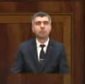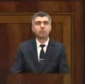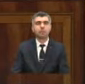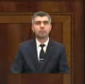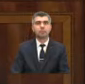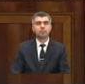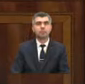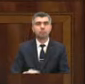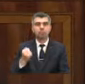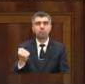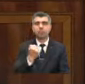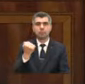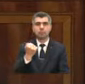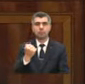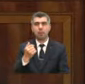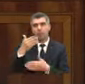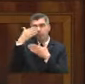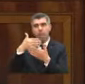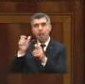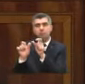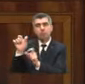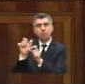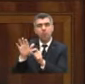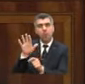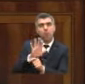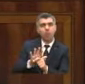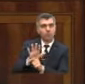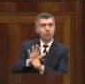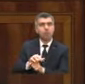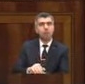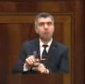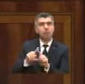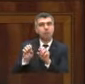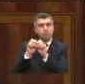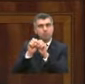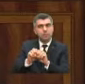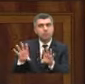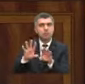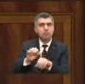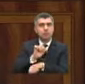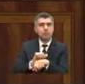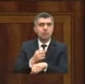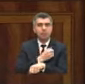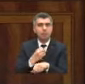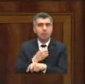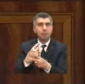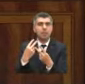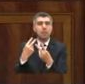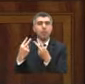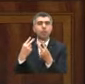لقد انتظر المغاربة بشغف إجراءات من قبيل تعميم التغطية الصحية على 22